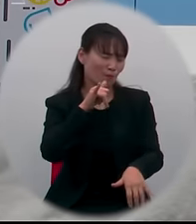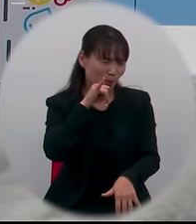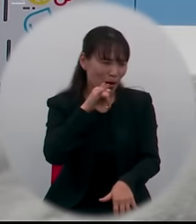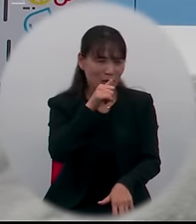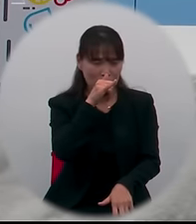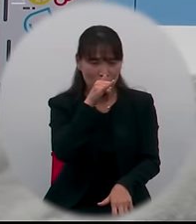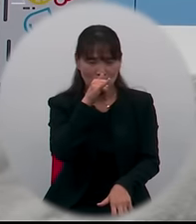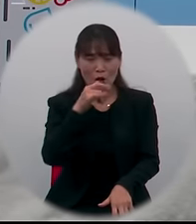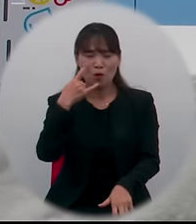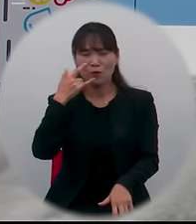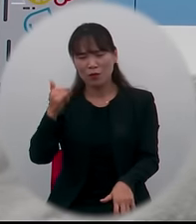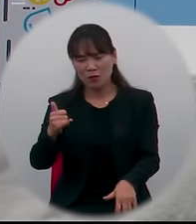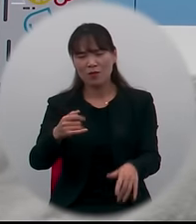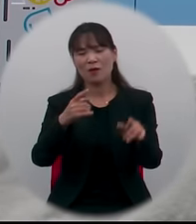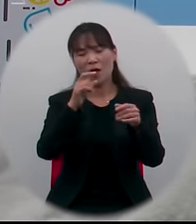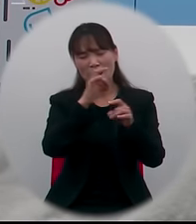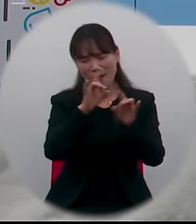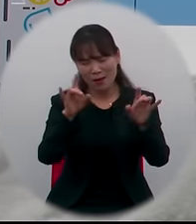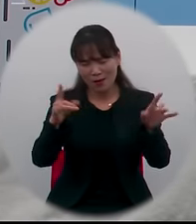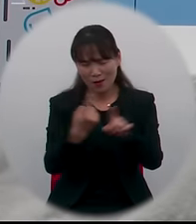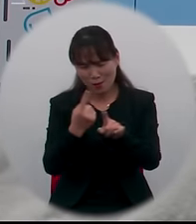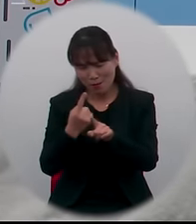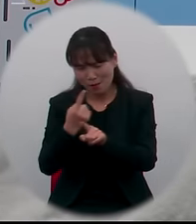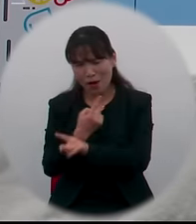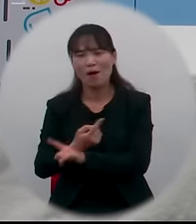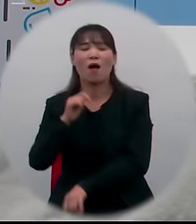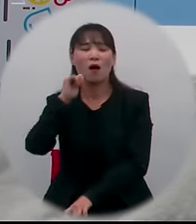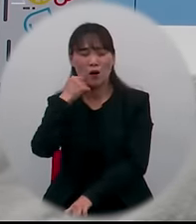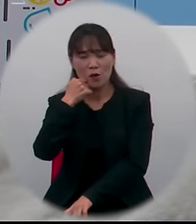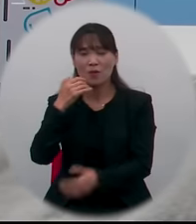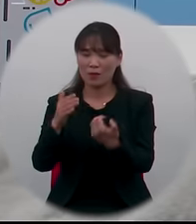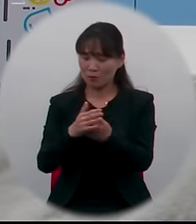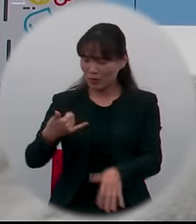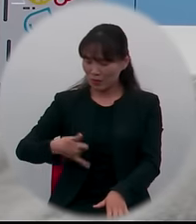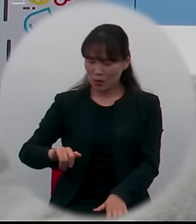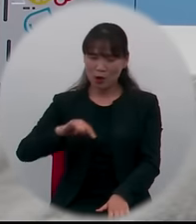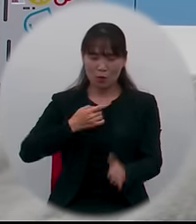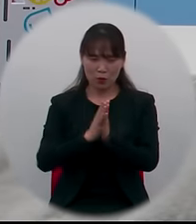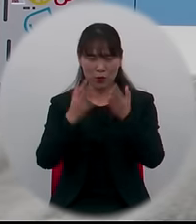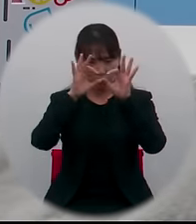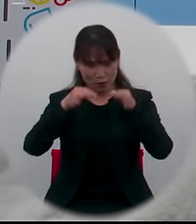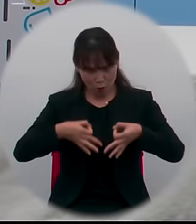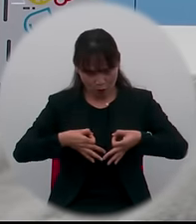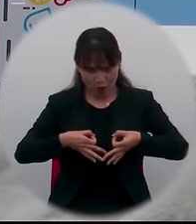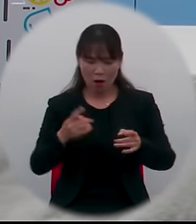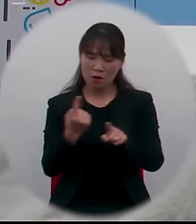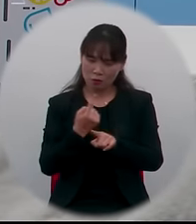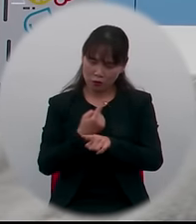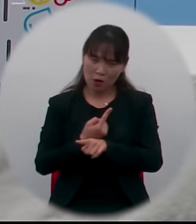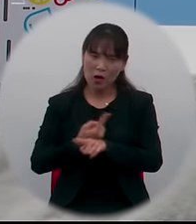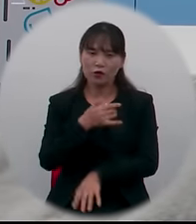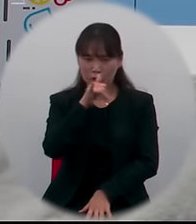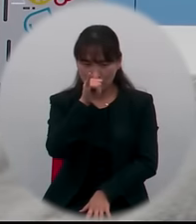습관을 부모님들이 일일이 일일이 모니터링 하시면서 바꿔 주시는게 어려워요 그래서 그것을 아이들이 스스로 자기 모니터링 하면서